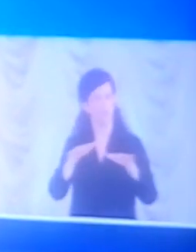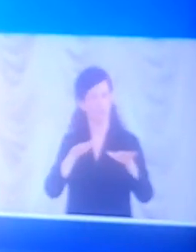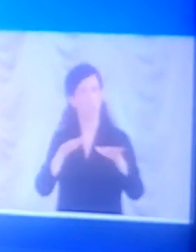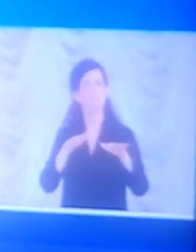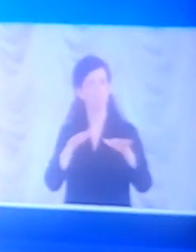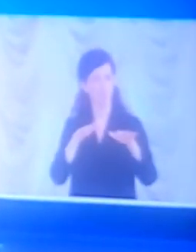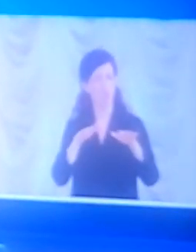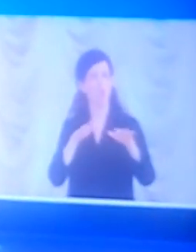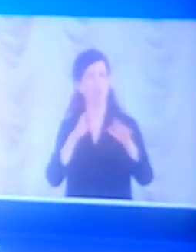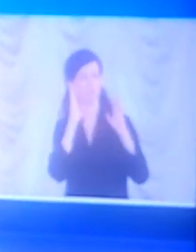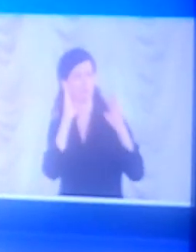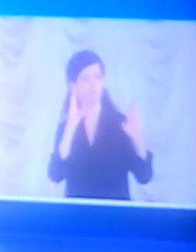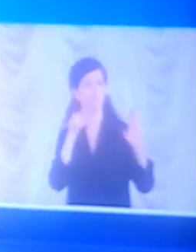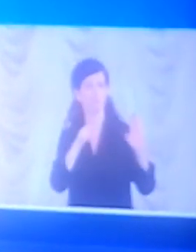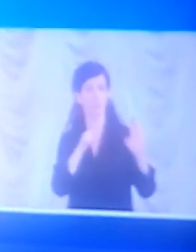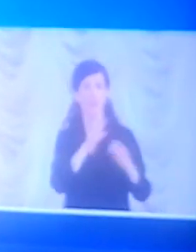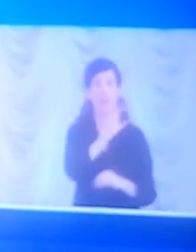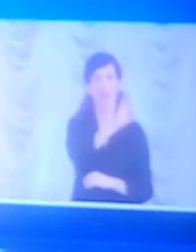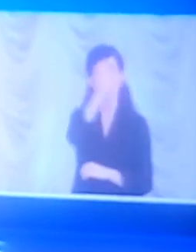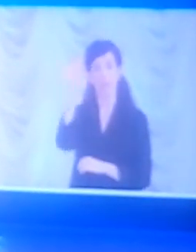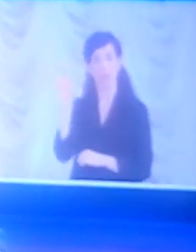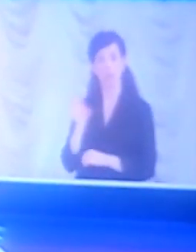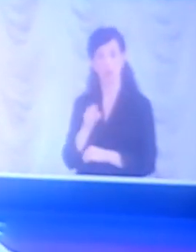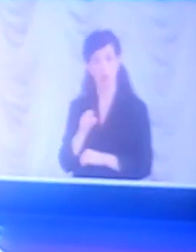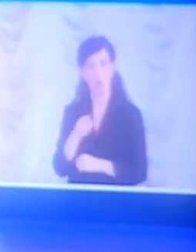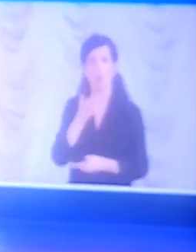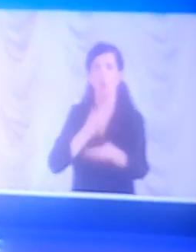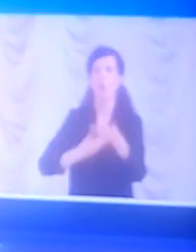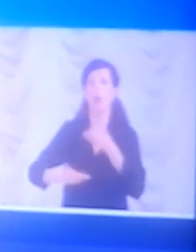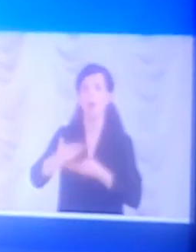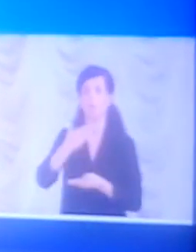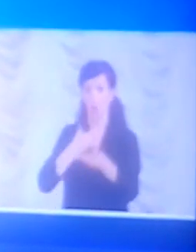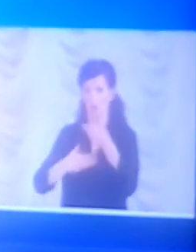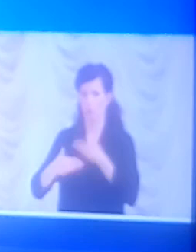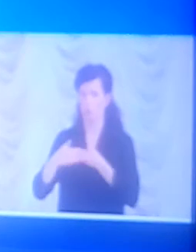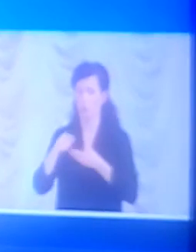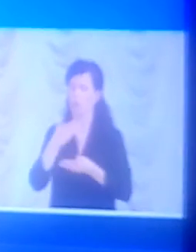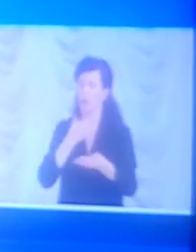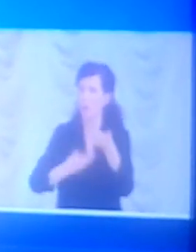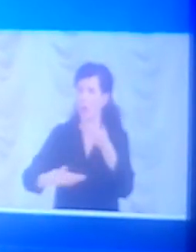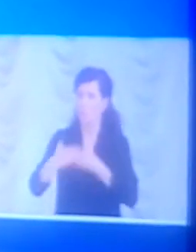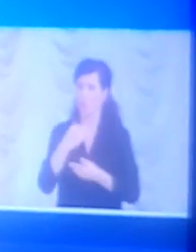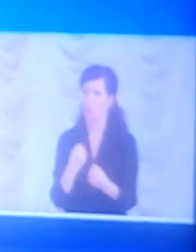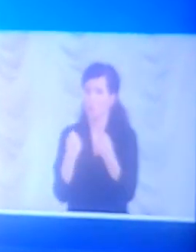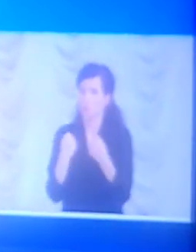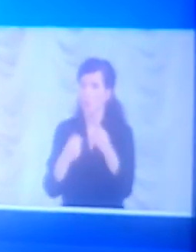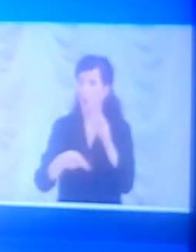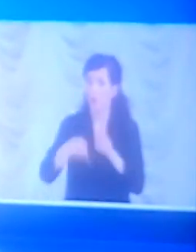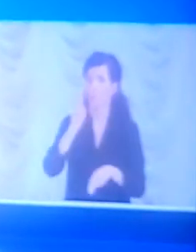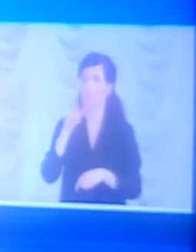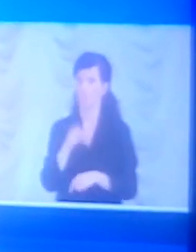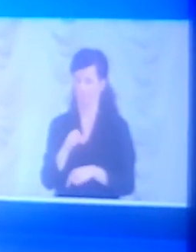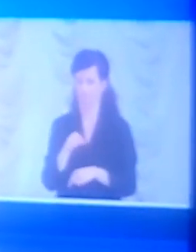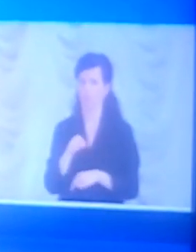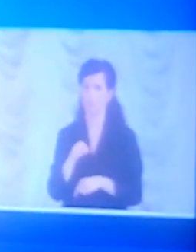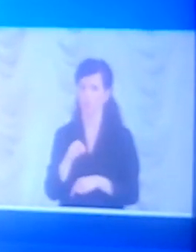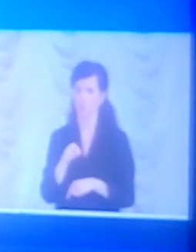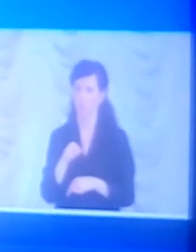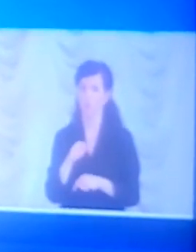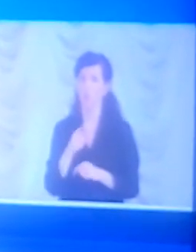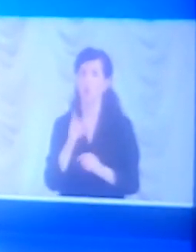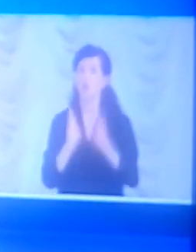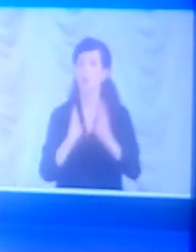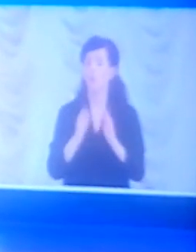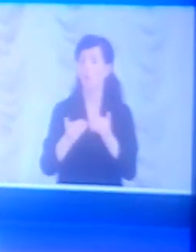le regioni con le quali la collaborazione dovrà essere ancora più integrata, se mi permettete, rispetto al